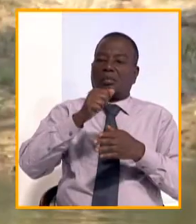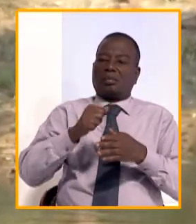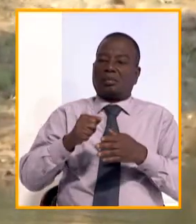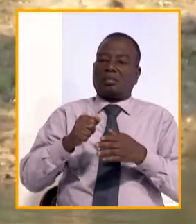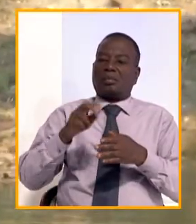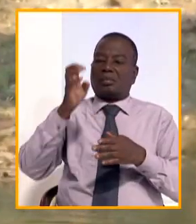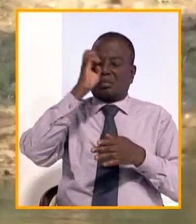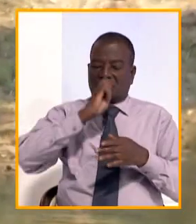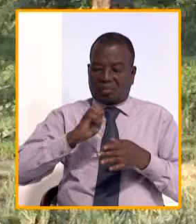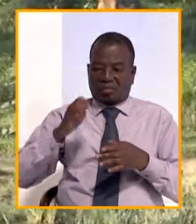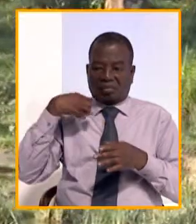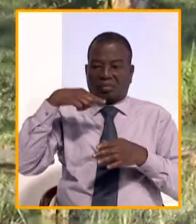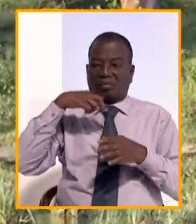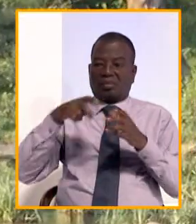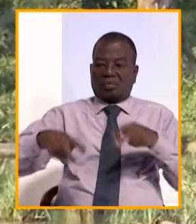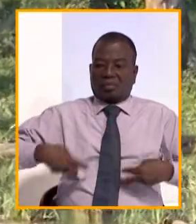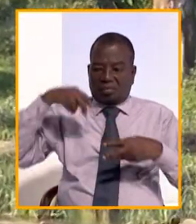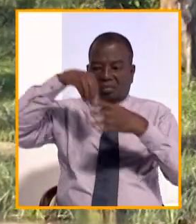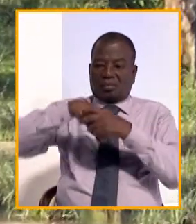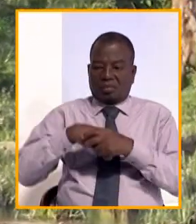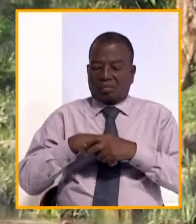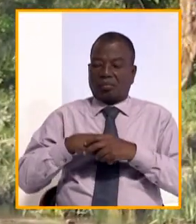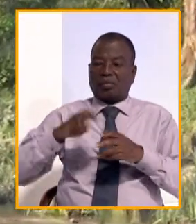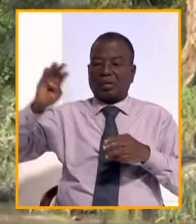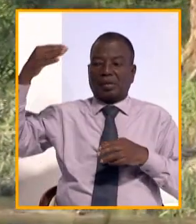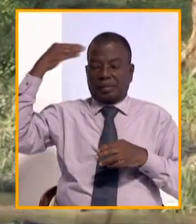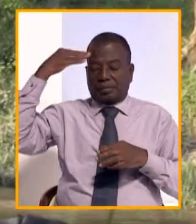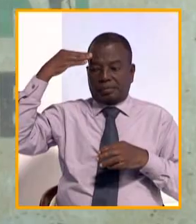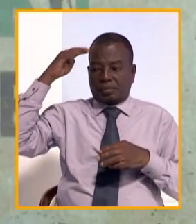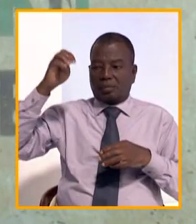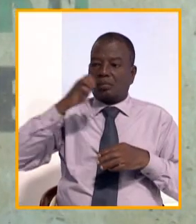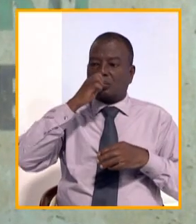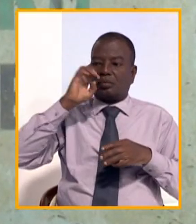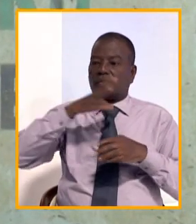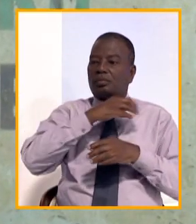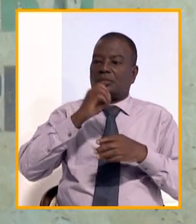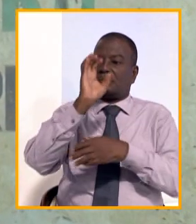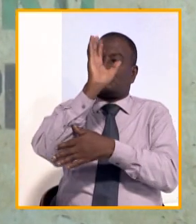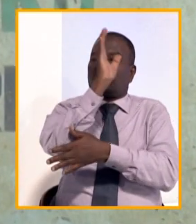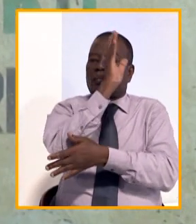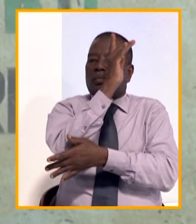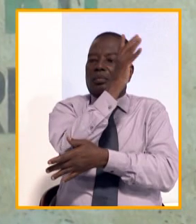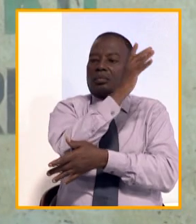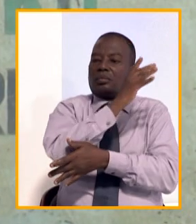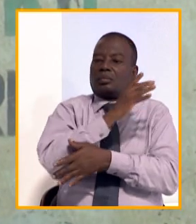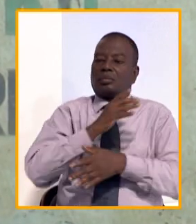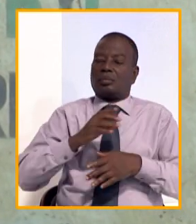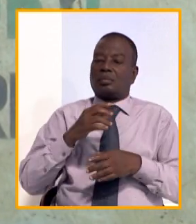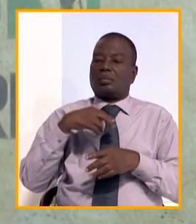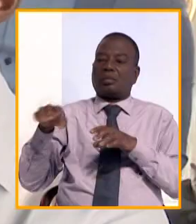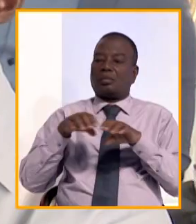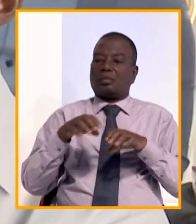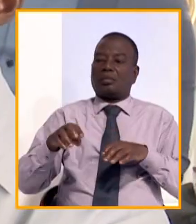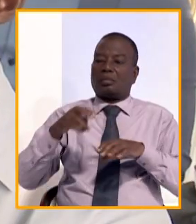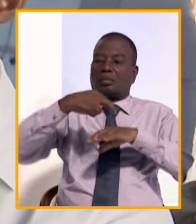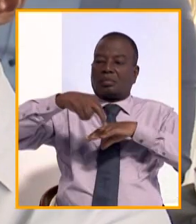des éléphants en voie de disparition. Le ministère des Eaux et Forêts, en partenariat avec une société de négoce, veut